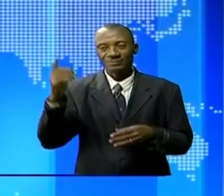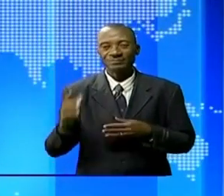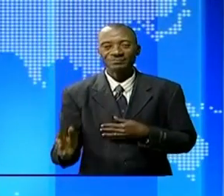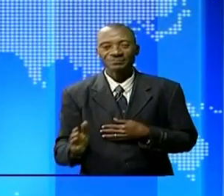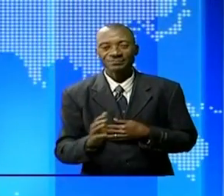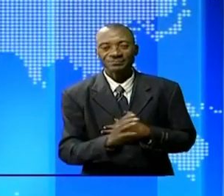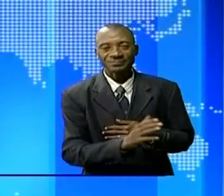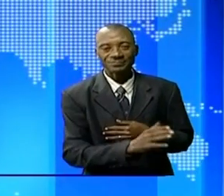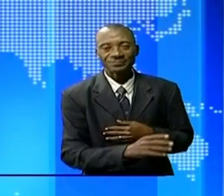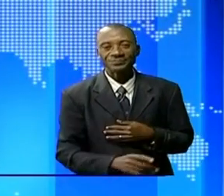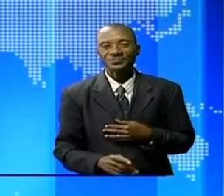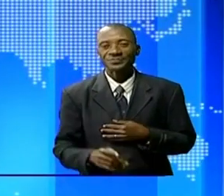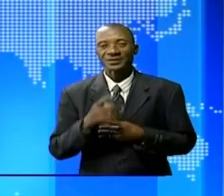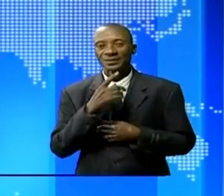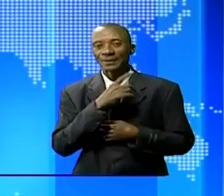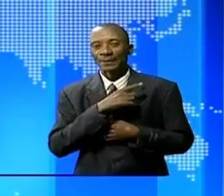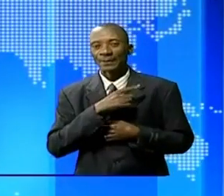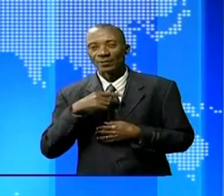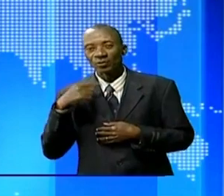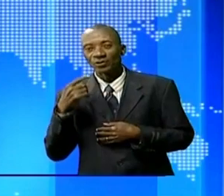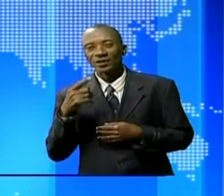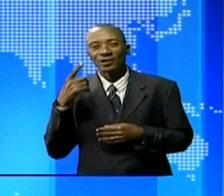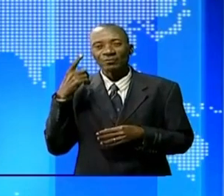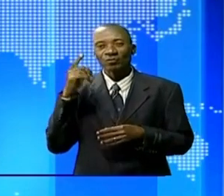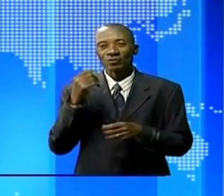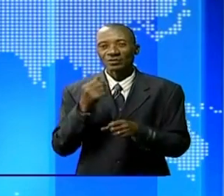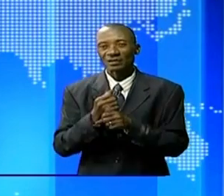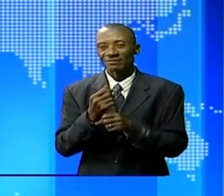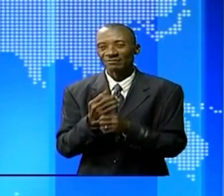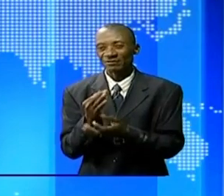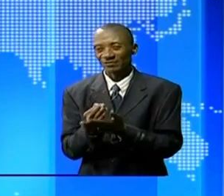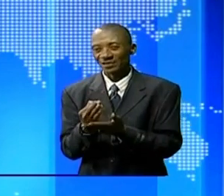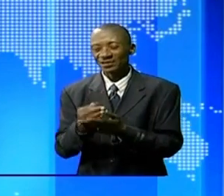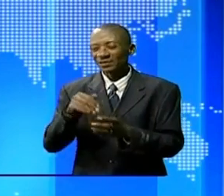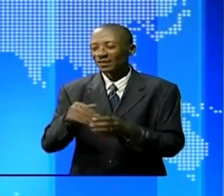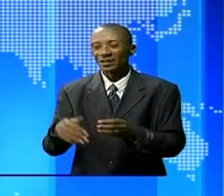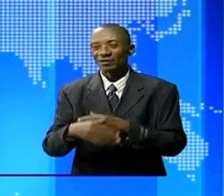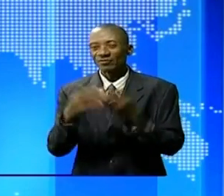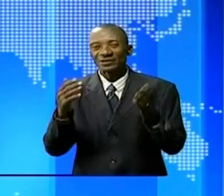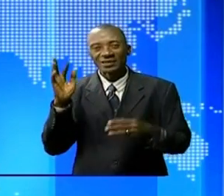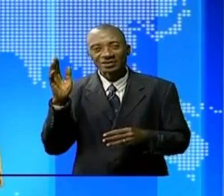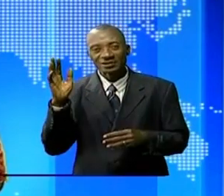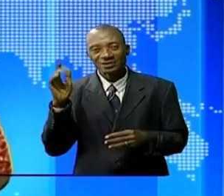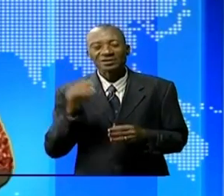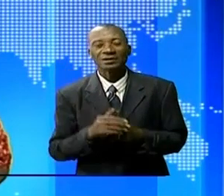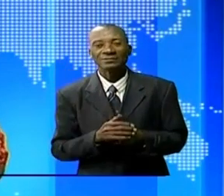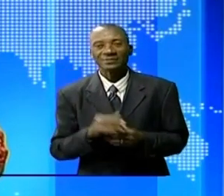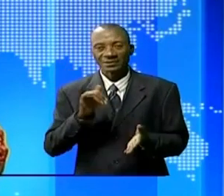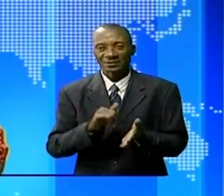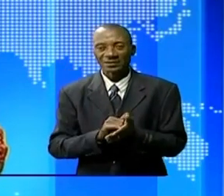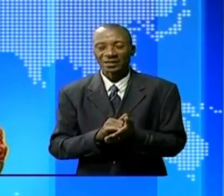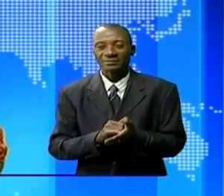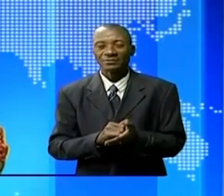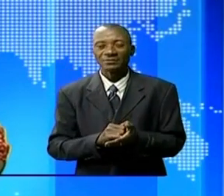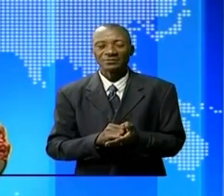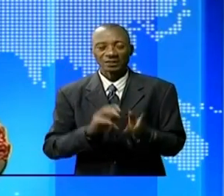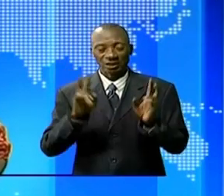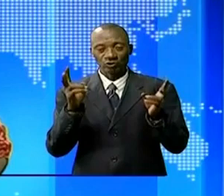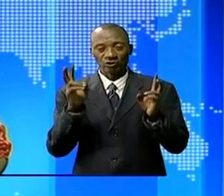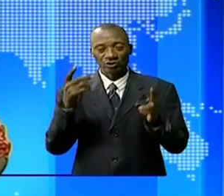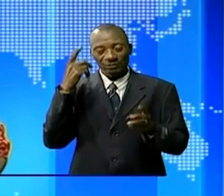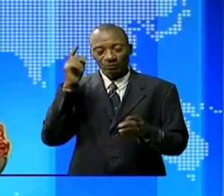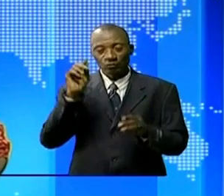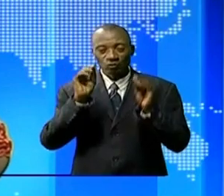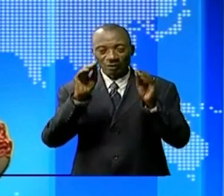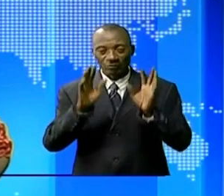le modèle de la gouvernance financière dans la ville province de kinshasa c'est le sujet de la thèse de soutenance publique du